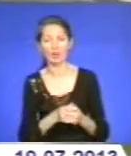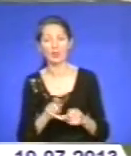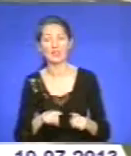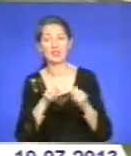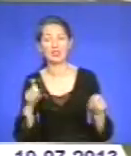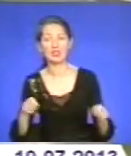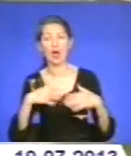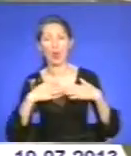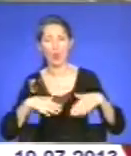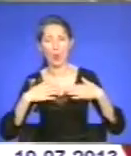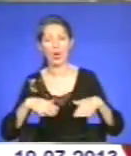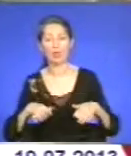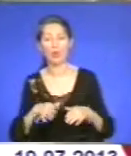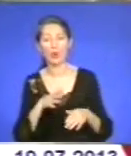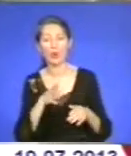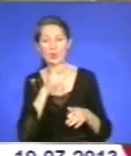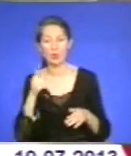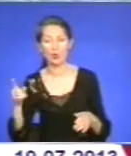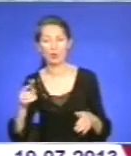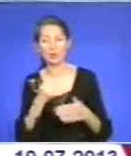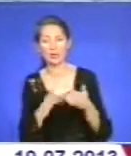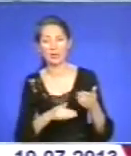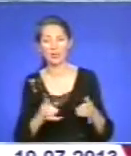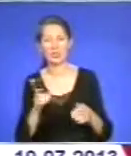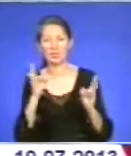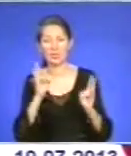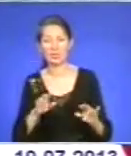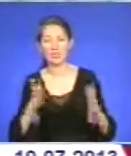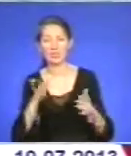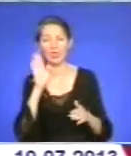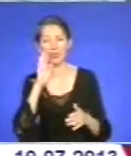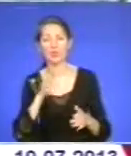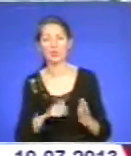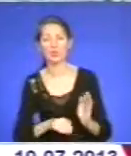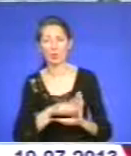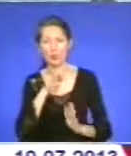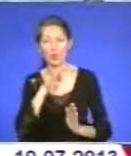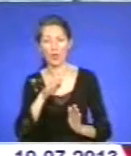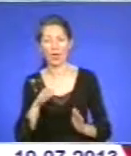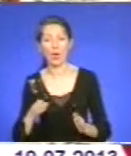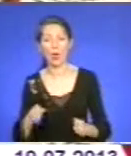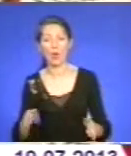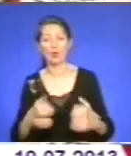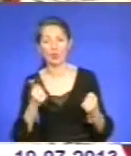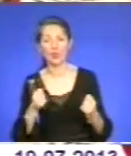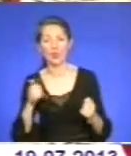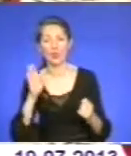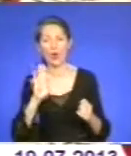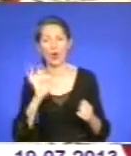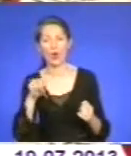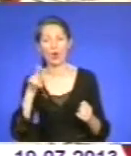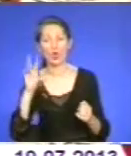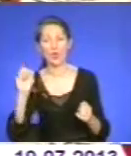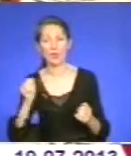відкриттям купального сезону статистика нещасних випадків на воді регулярно зростає. У рятувально-водолазній службі області просять під